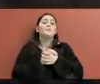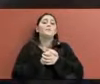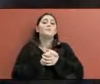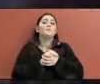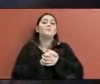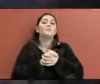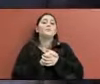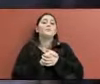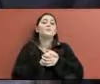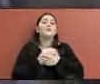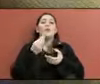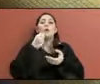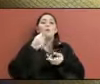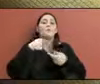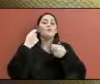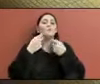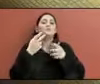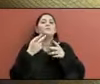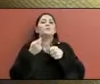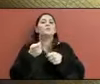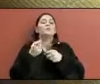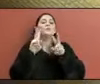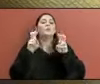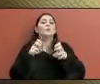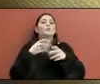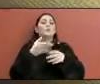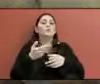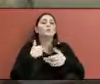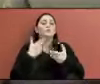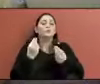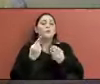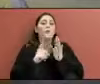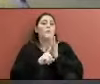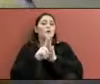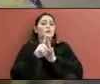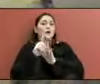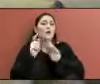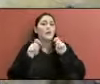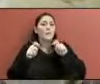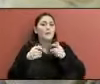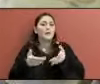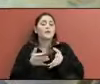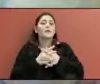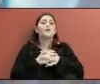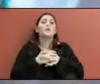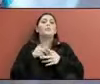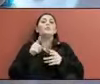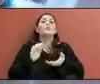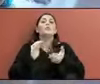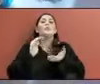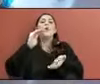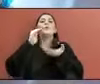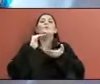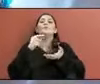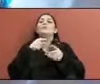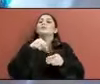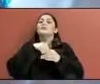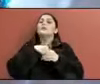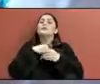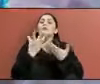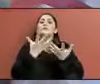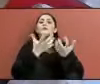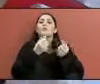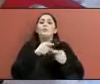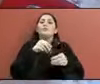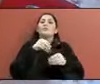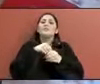yardımcılığı konusunda ciddi başarılar elde etti. Bu ödülü de aslında onun için aldık biz. Yani Cemil Meriç'teki